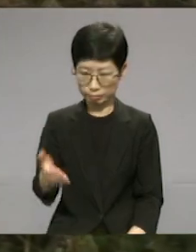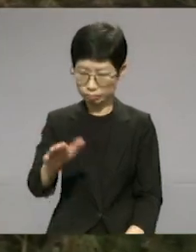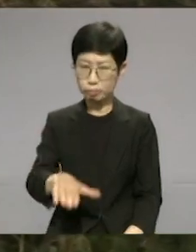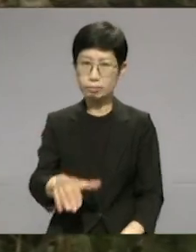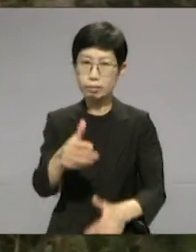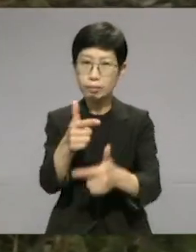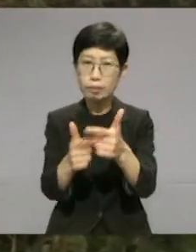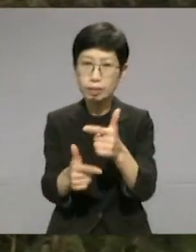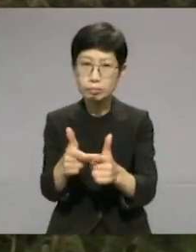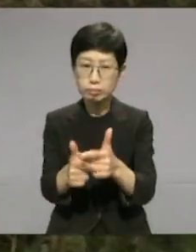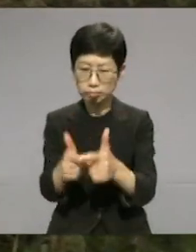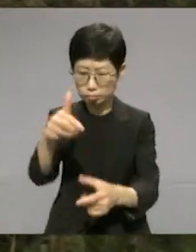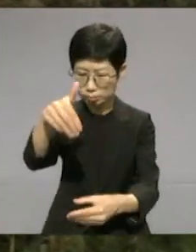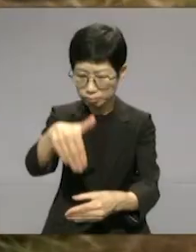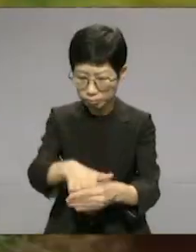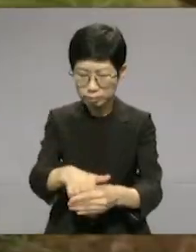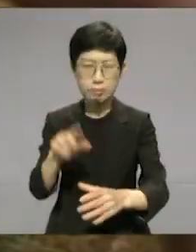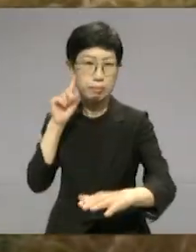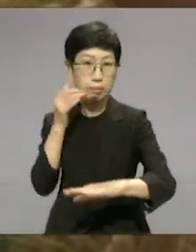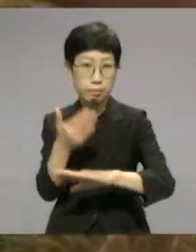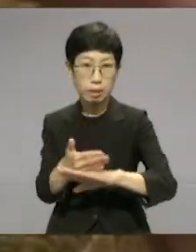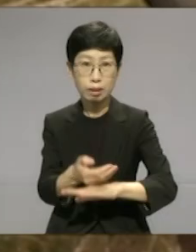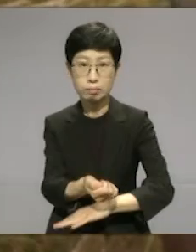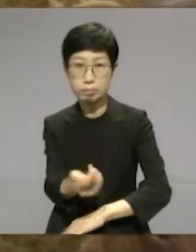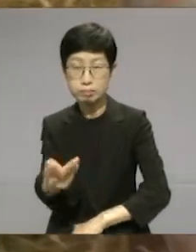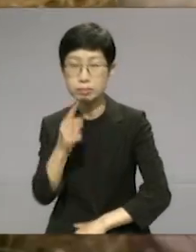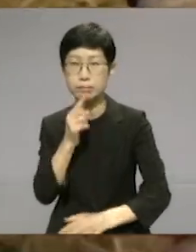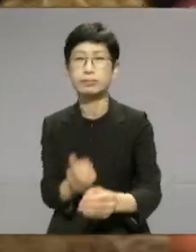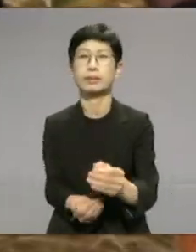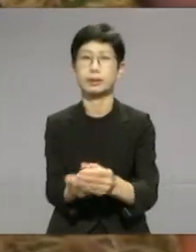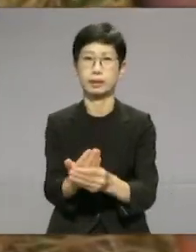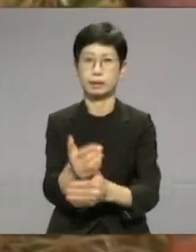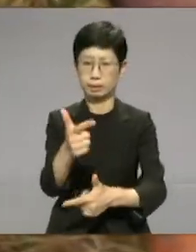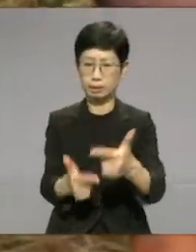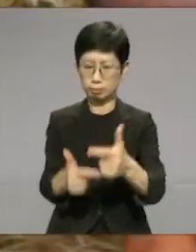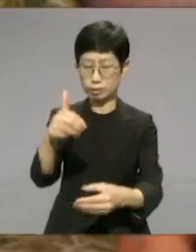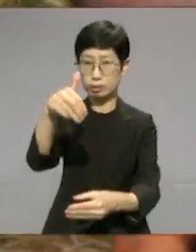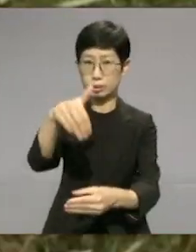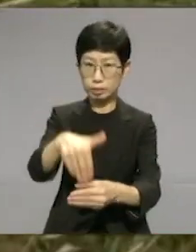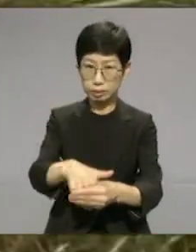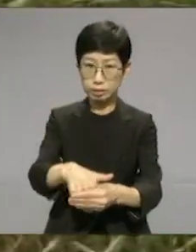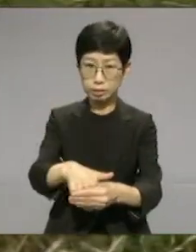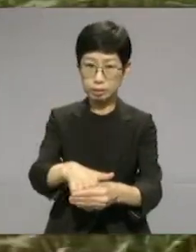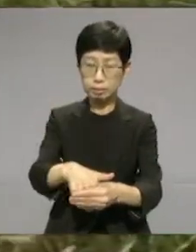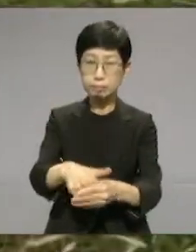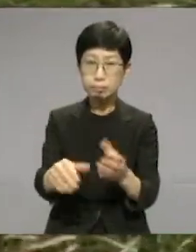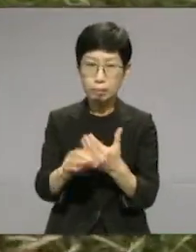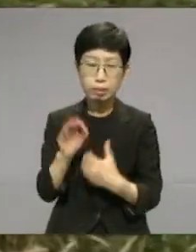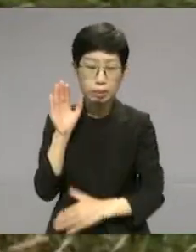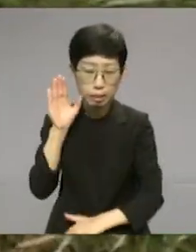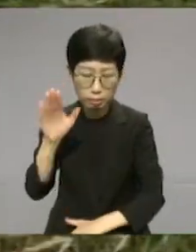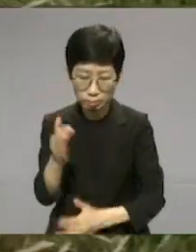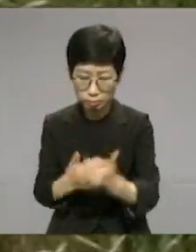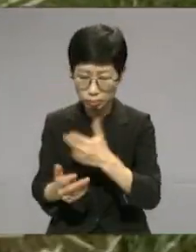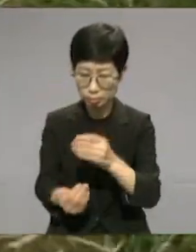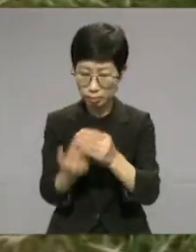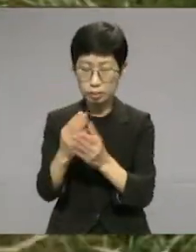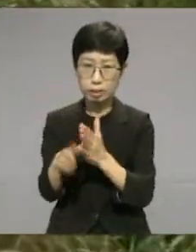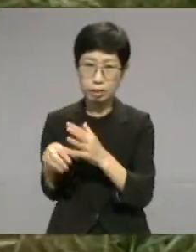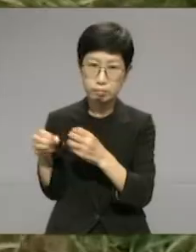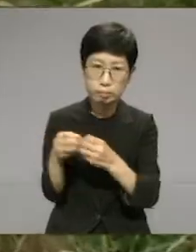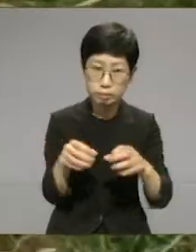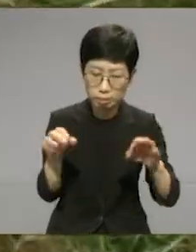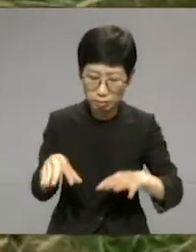숲 복원에 대한 반론의 목소리가 나오고 있습니다. 나무를 심는 것은 미래의 화재에 새 연료를 대주는 결과를 가져올